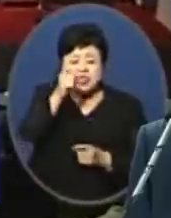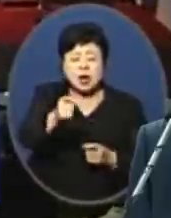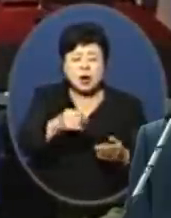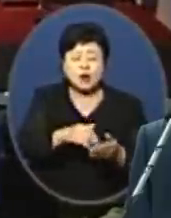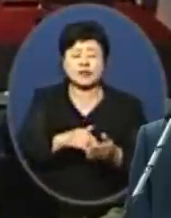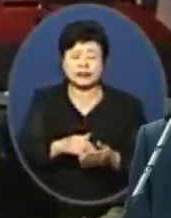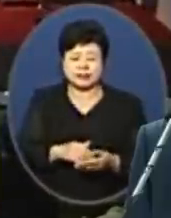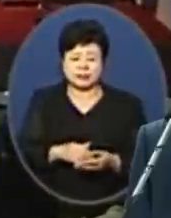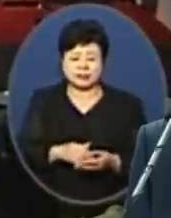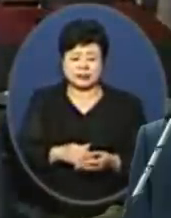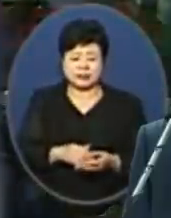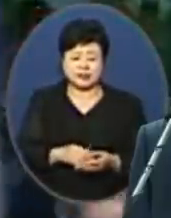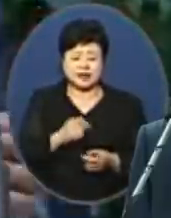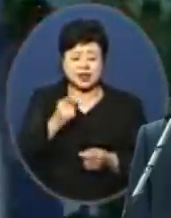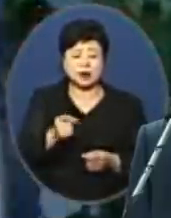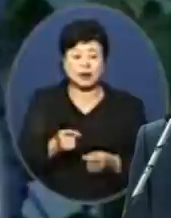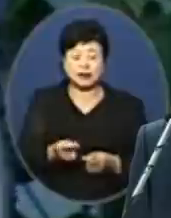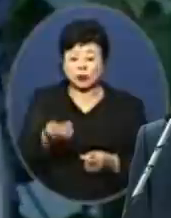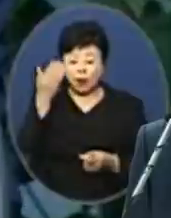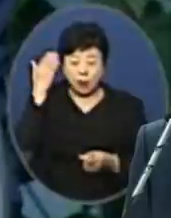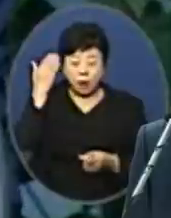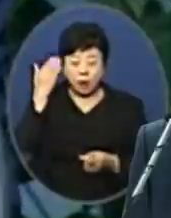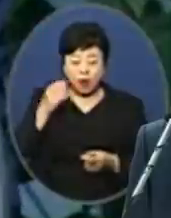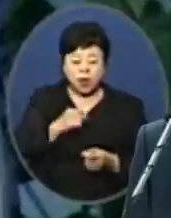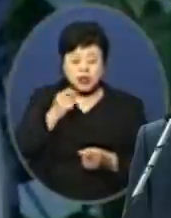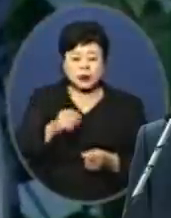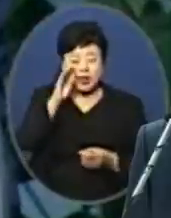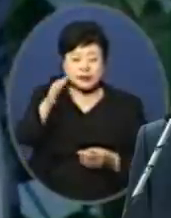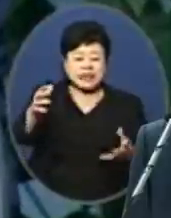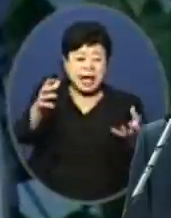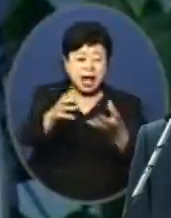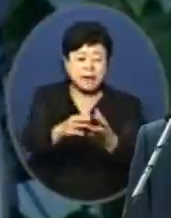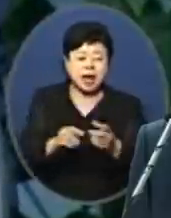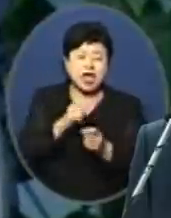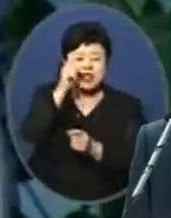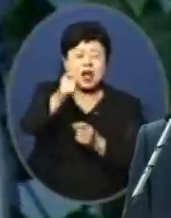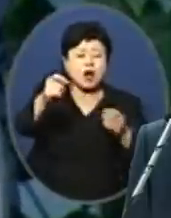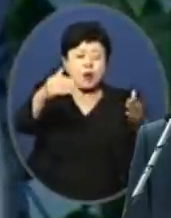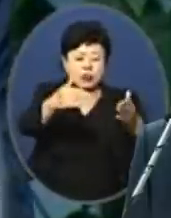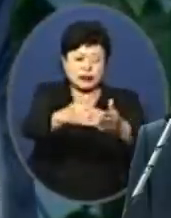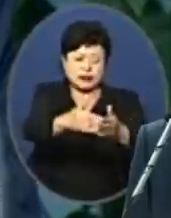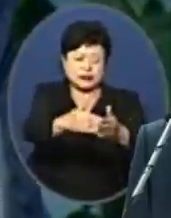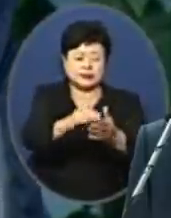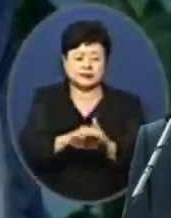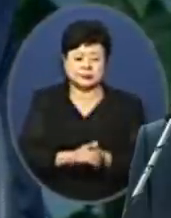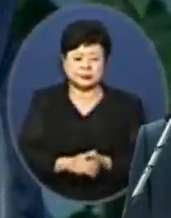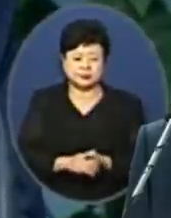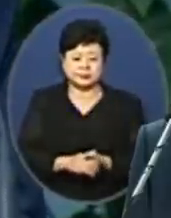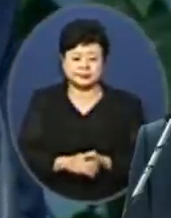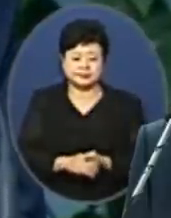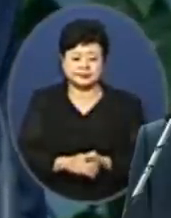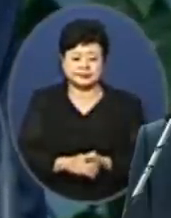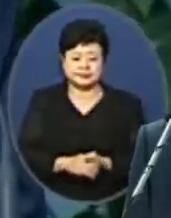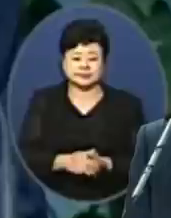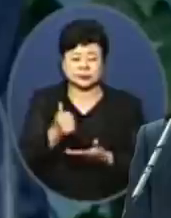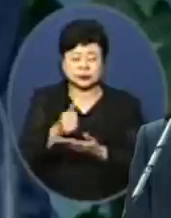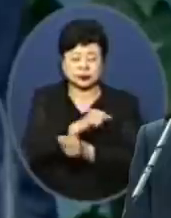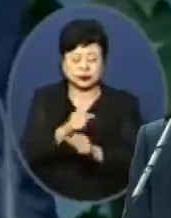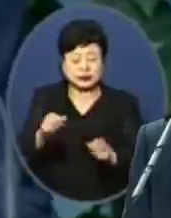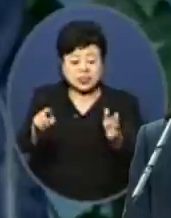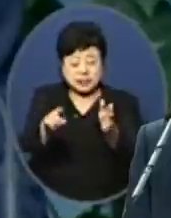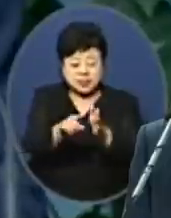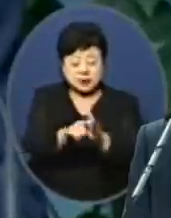과거와 무궁한 미래를 합친 것을 영원이라는 것입니다. 영원한 속죄를